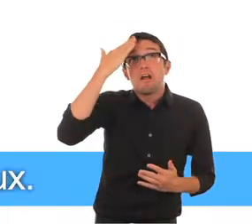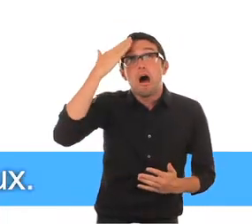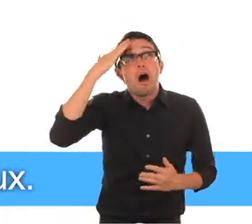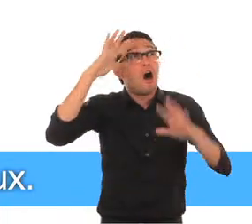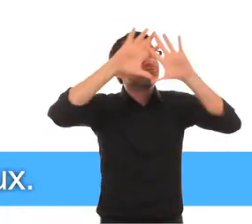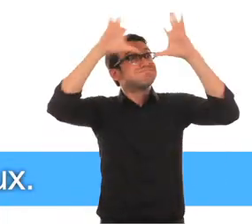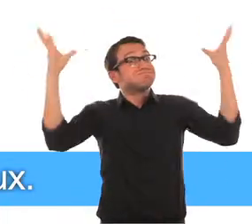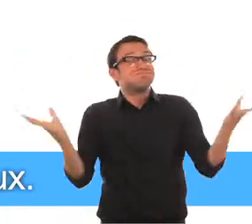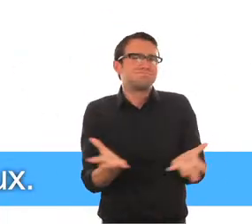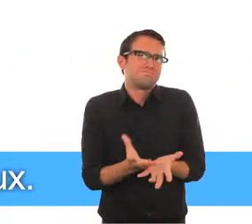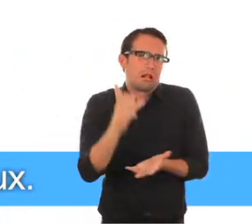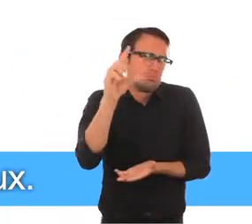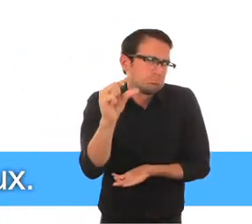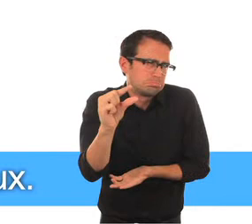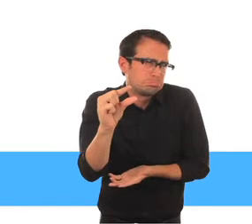condescendant et irrespectueux.